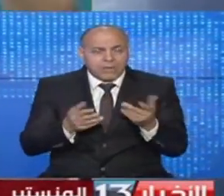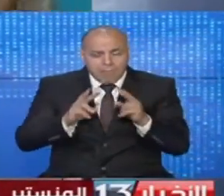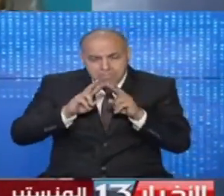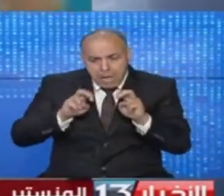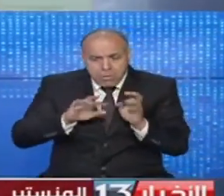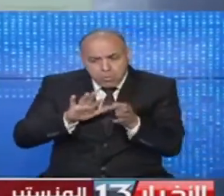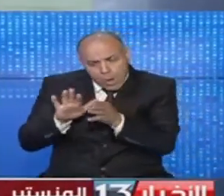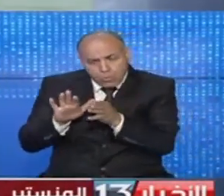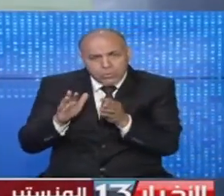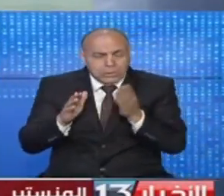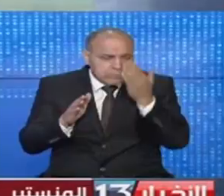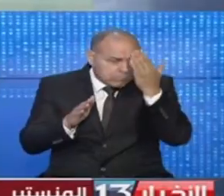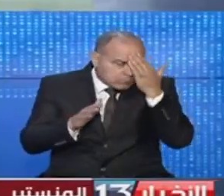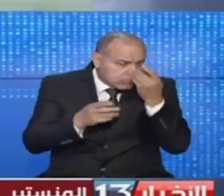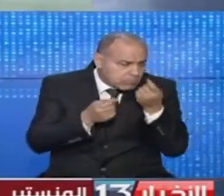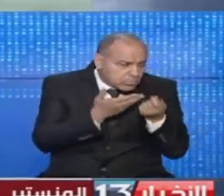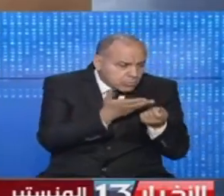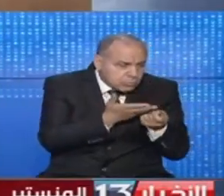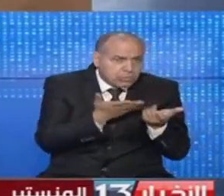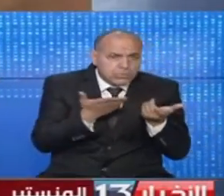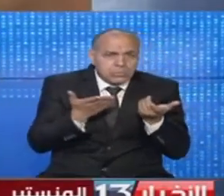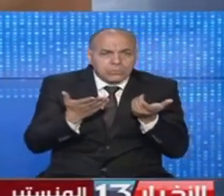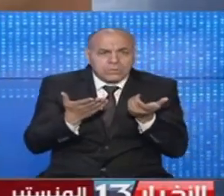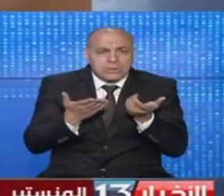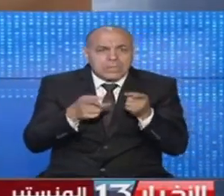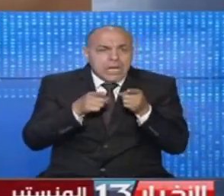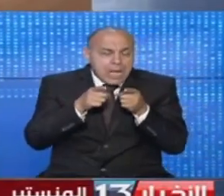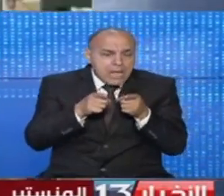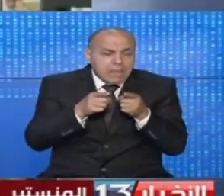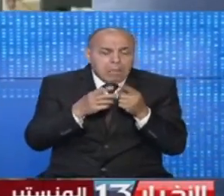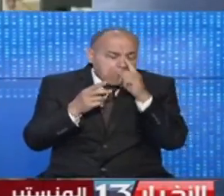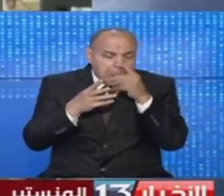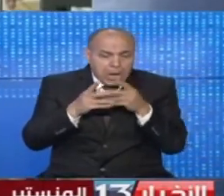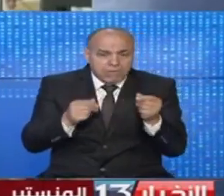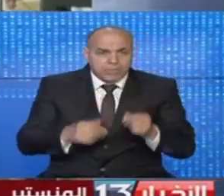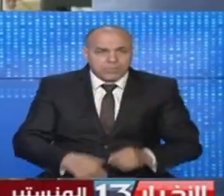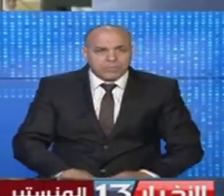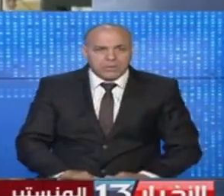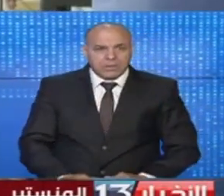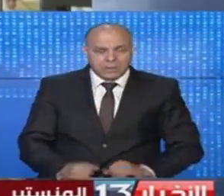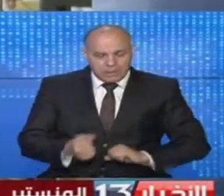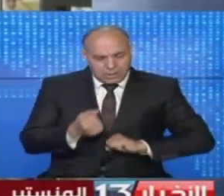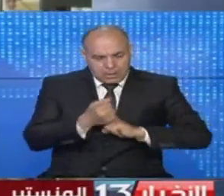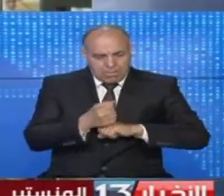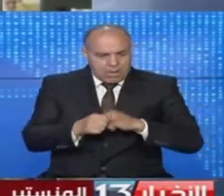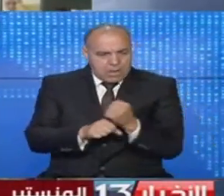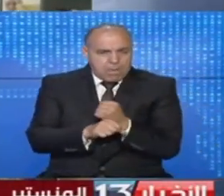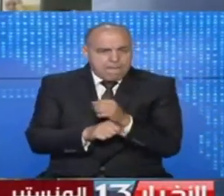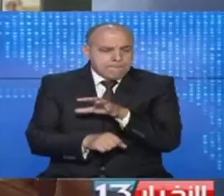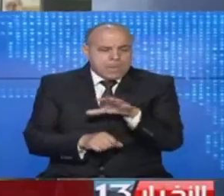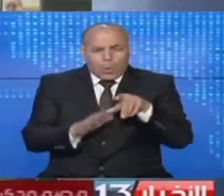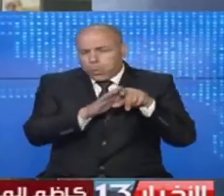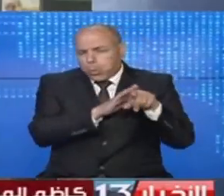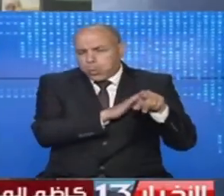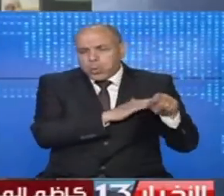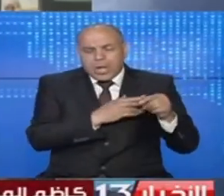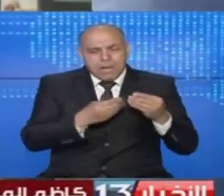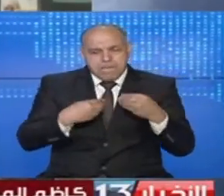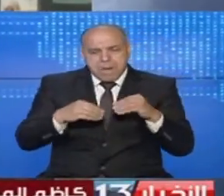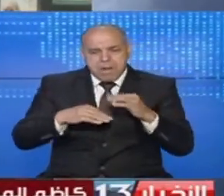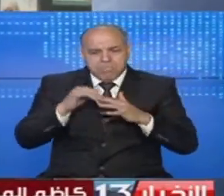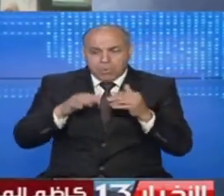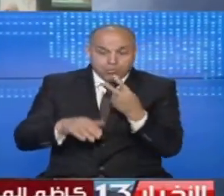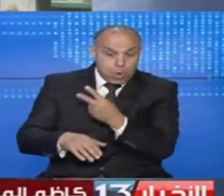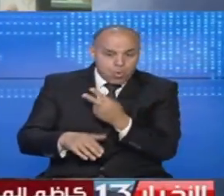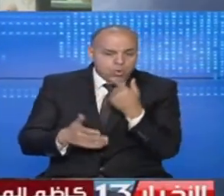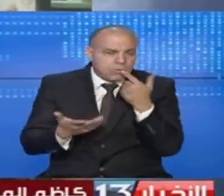يتدرس وحده وتعرف شنو النواقص اللي فيه، وش نحبهاش تندثر. مزيد دعم الحرفيين خاصة بالمناطق الداخلية لترويج